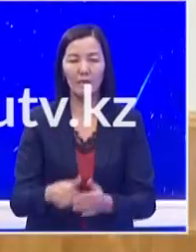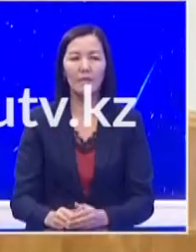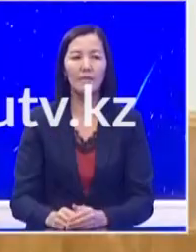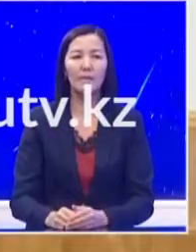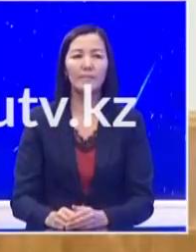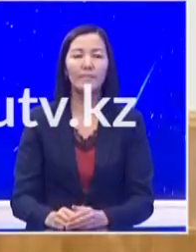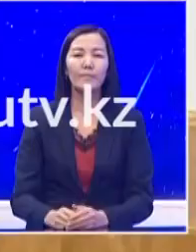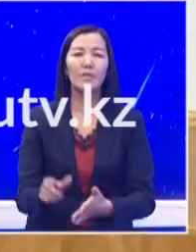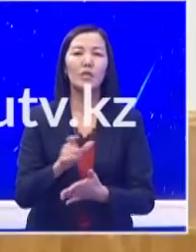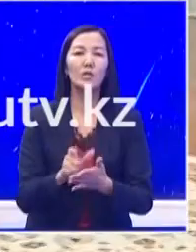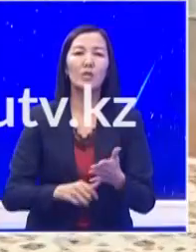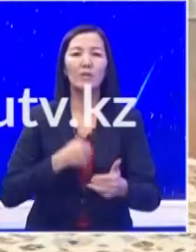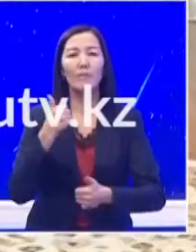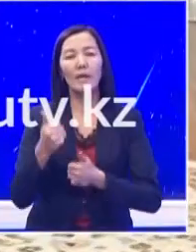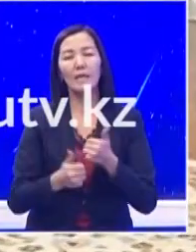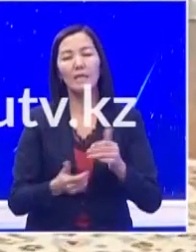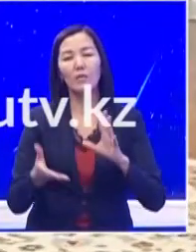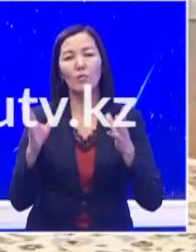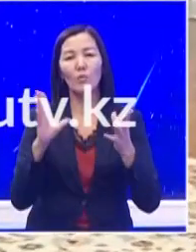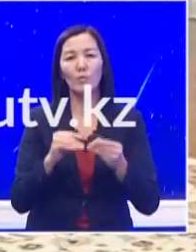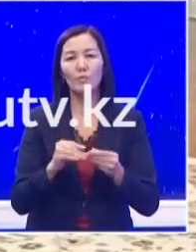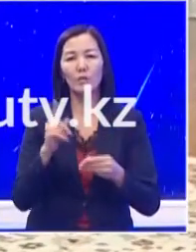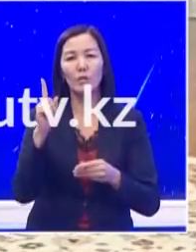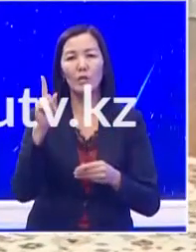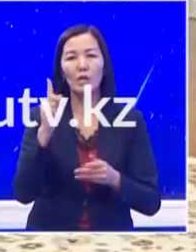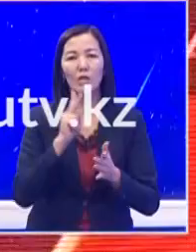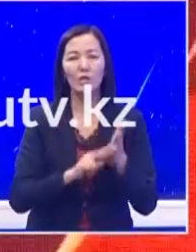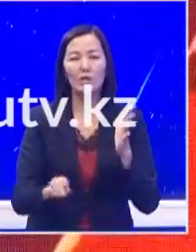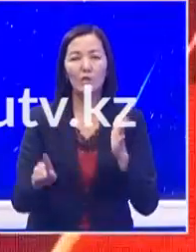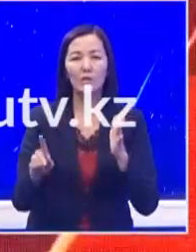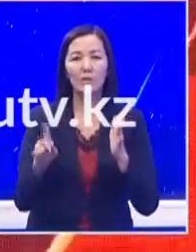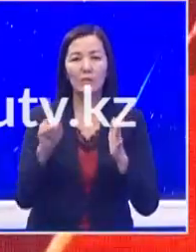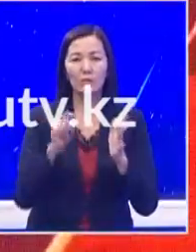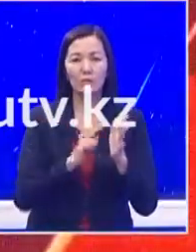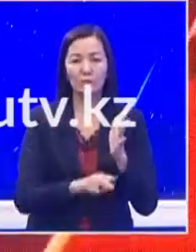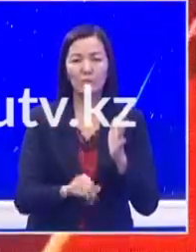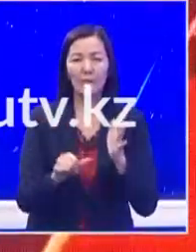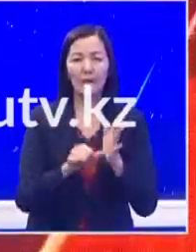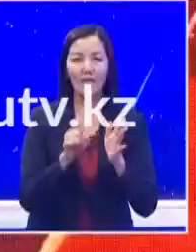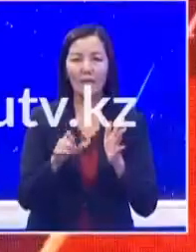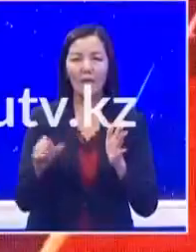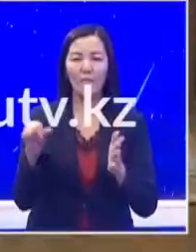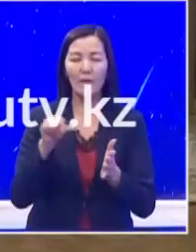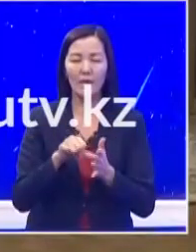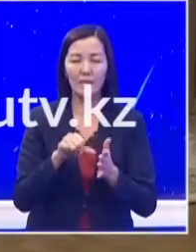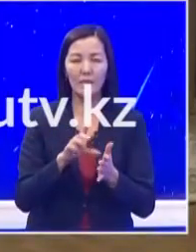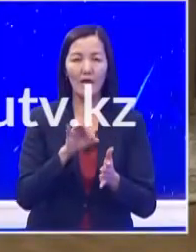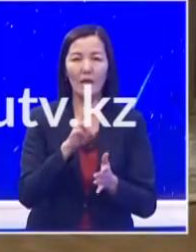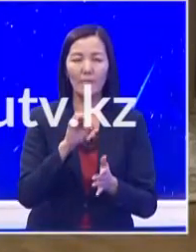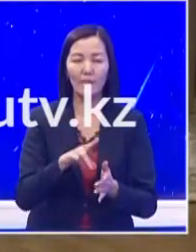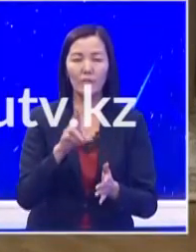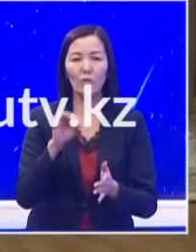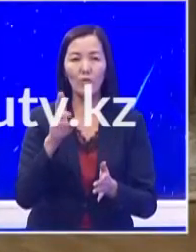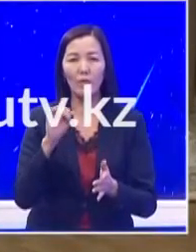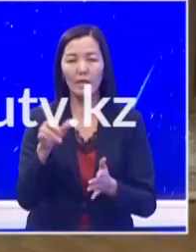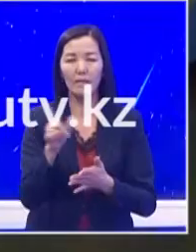жыр бәйгесіне өңіріміздің аудан қалаларынан әуелде 176 үміткер қатысып өзара бақ сынасқан. Олар Алпамыс, Орақты, Қобыланды